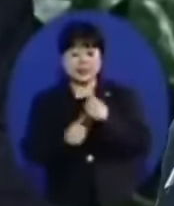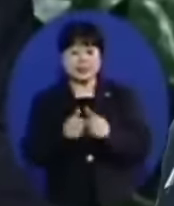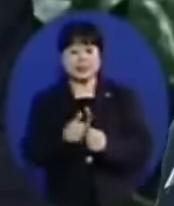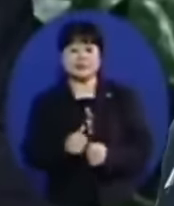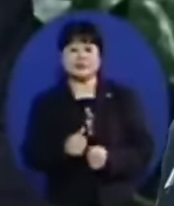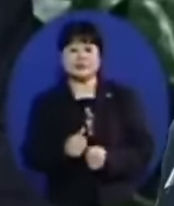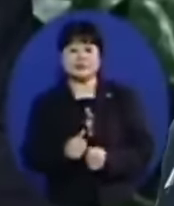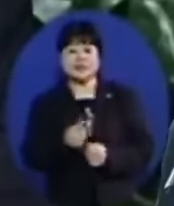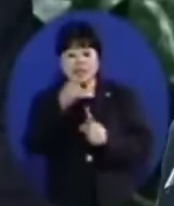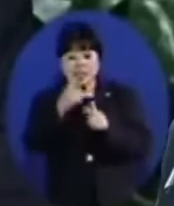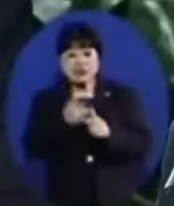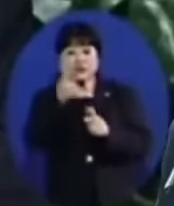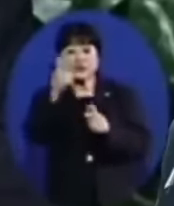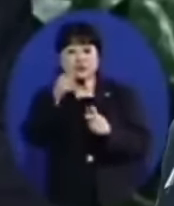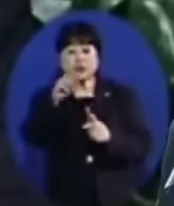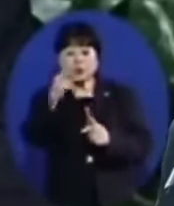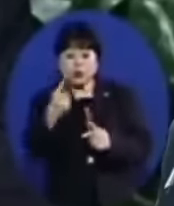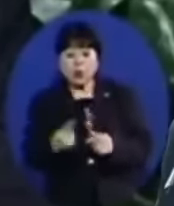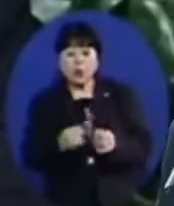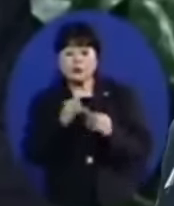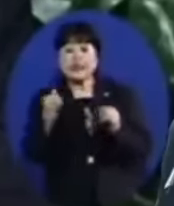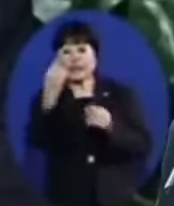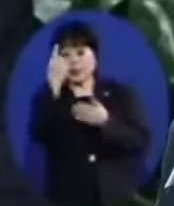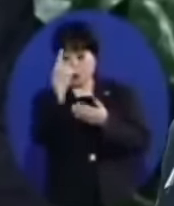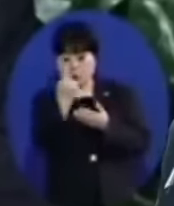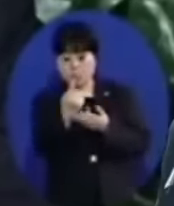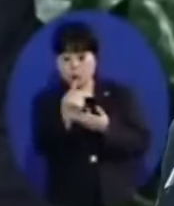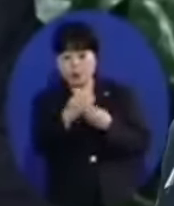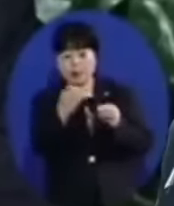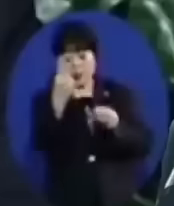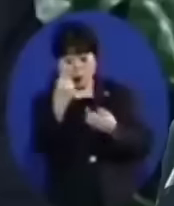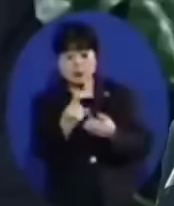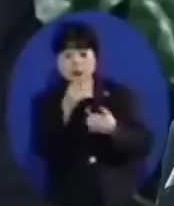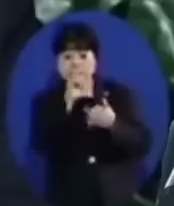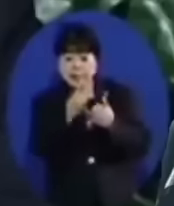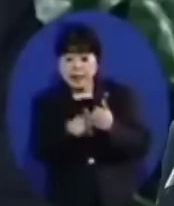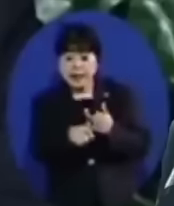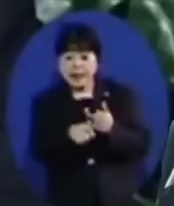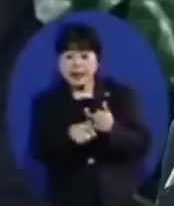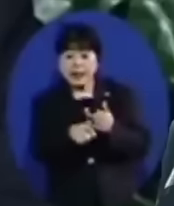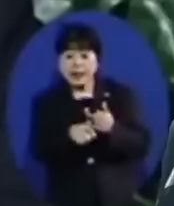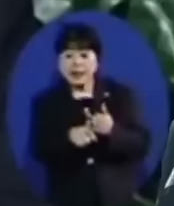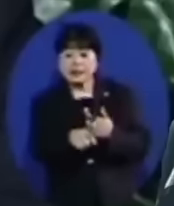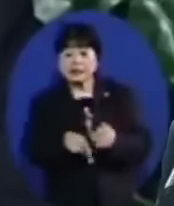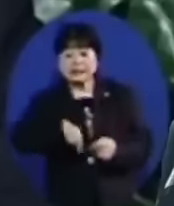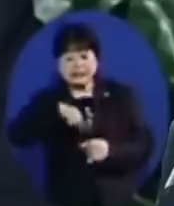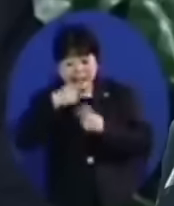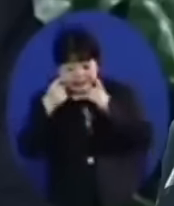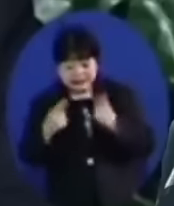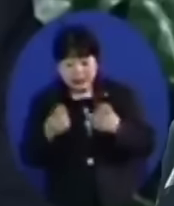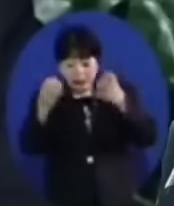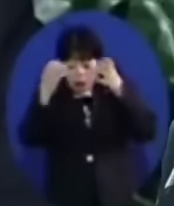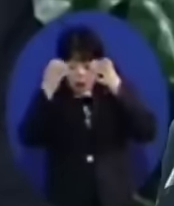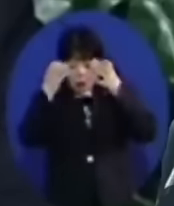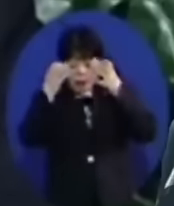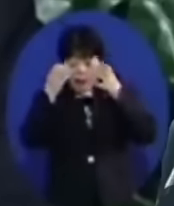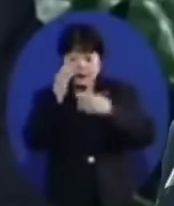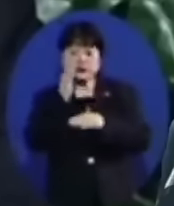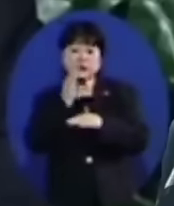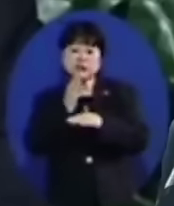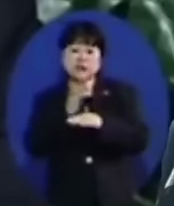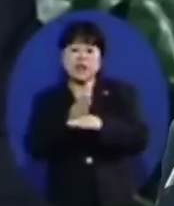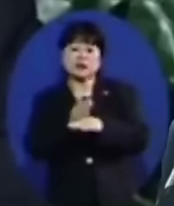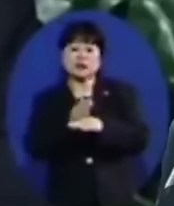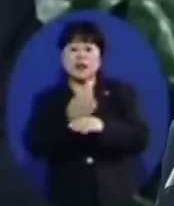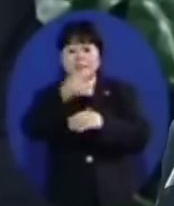하나님이신 예수님조차 사람으로 이 땅에 오실 때 당신 자신을 고난의 한가운데